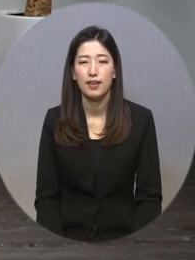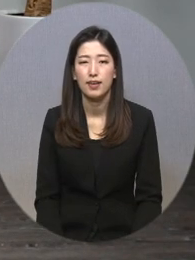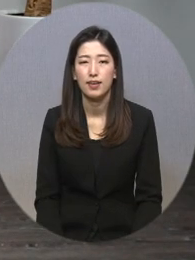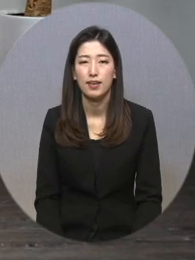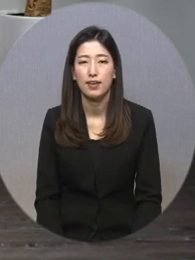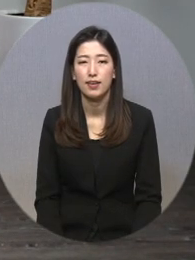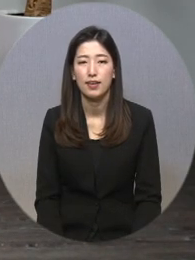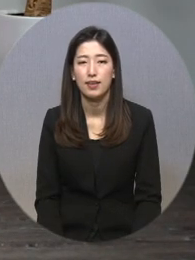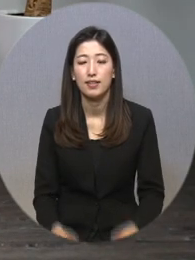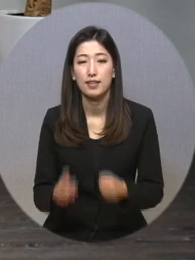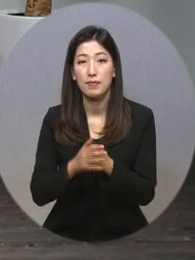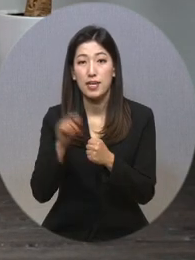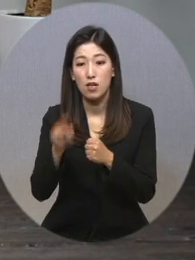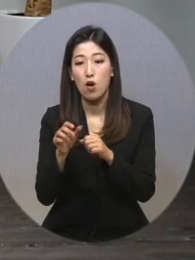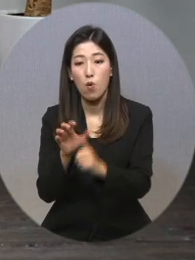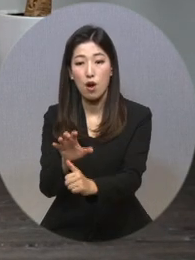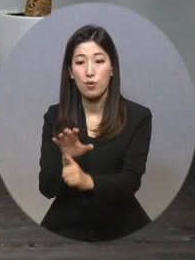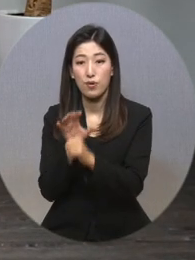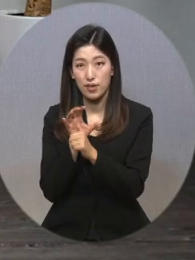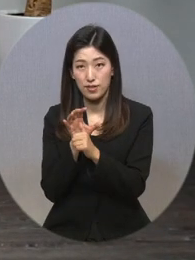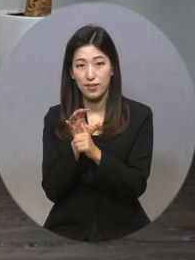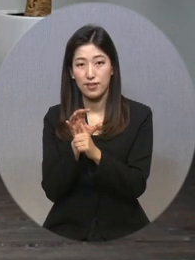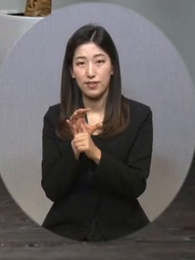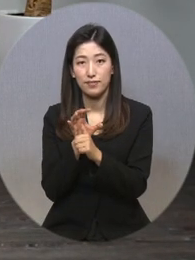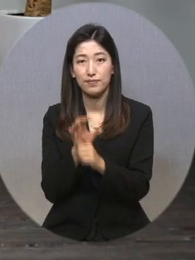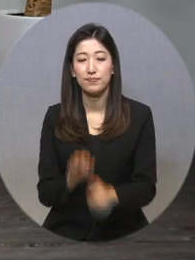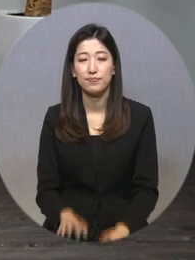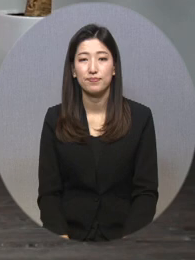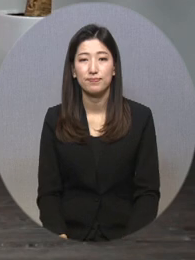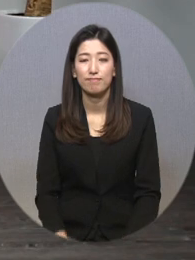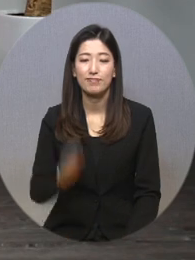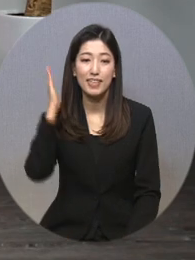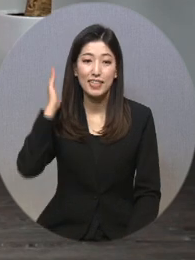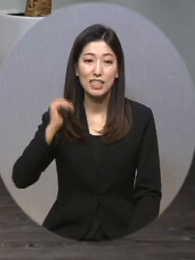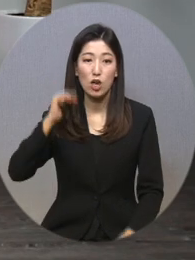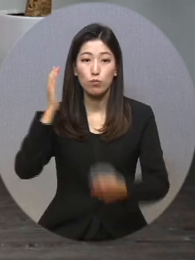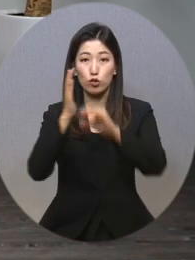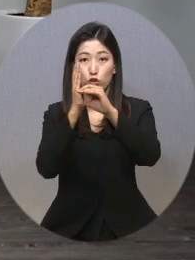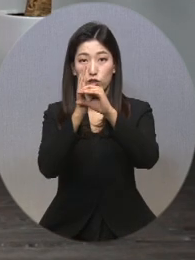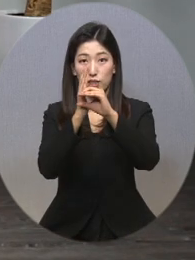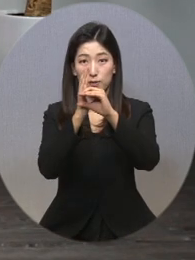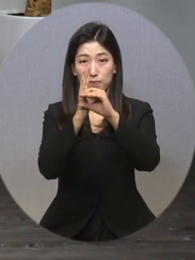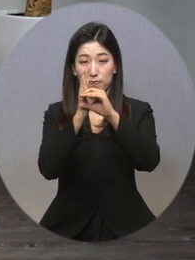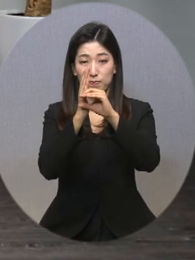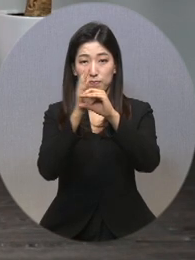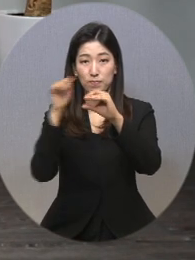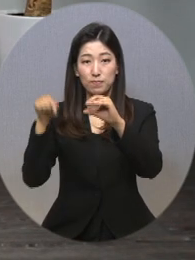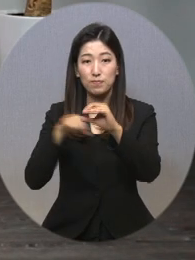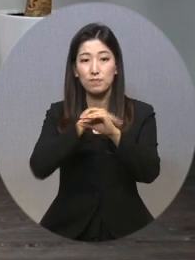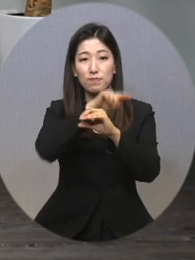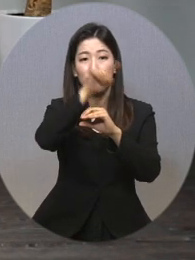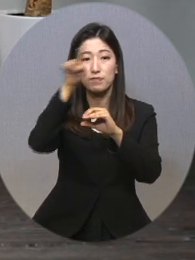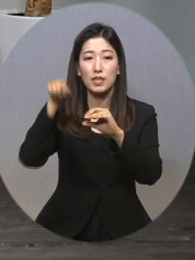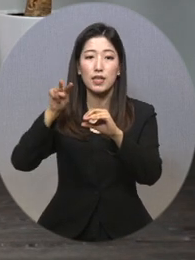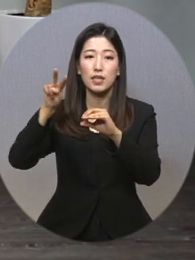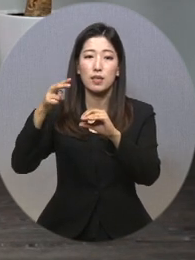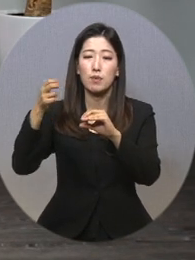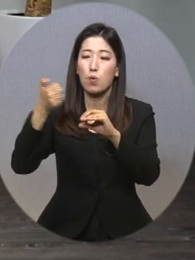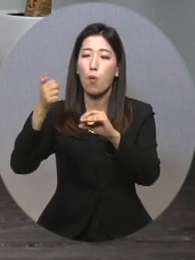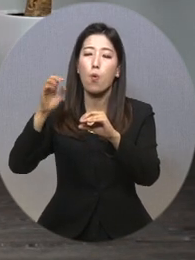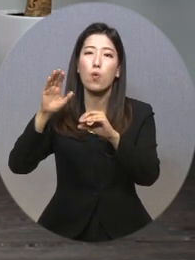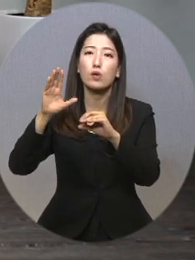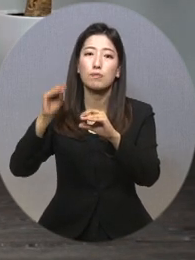있습니다. 그 인프라를 활용을 해서 의정부를 중심으로 한 약 250만